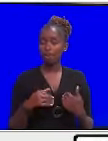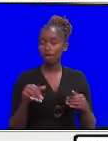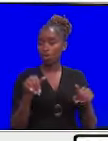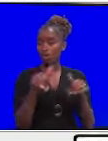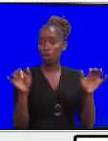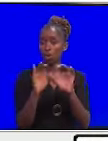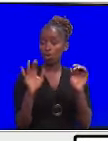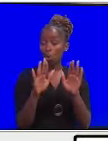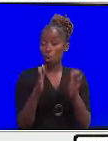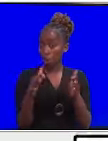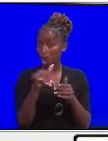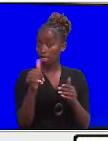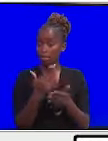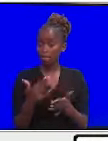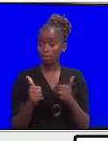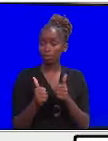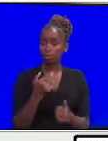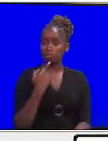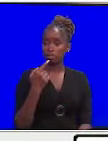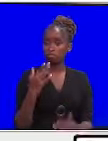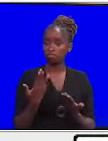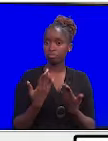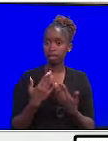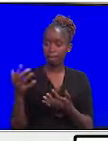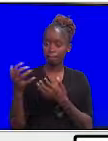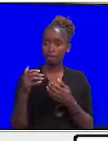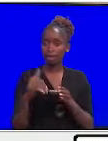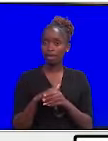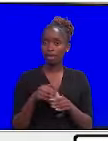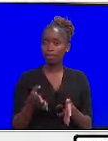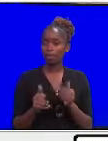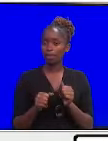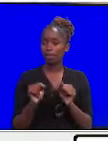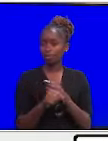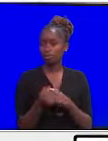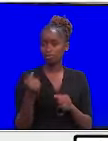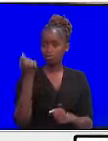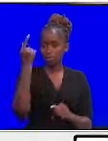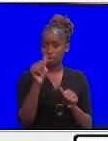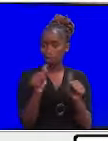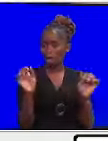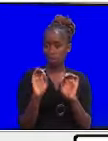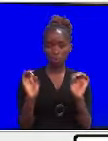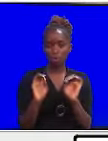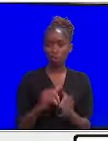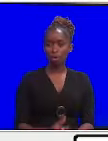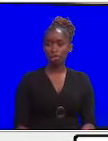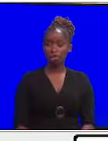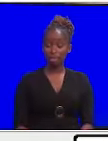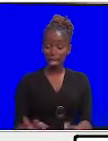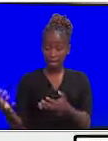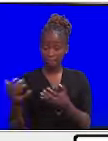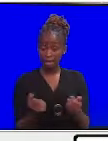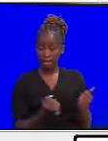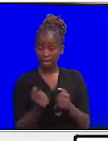ama claims zingine ambazo hizo claims zinaletwa katika hali ambayo haieleweki. Kuleta gari kwa barabara imekuwa ni kama ni